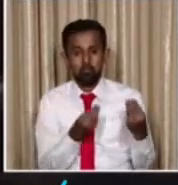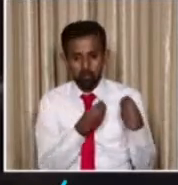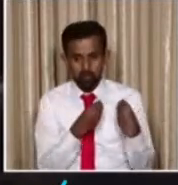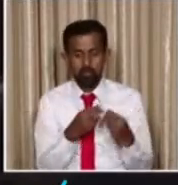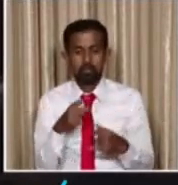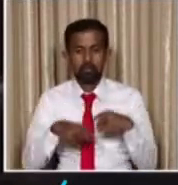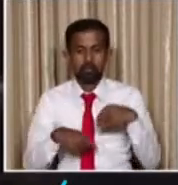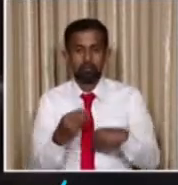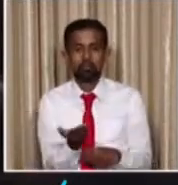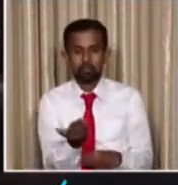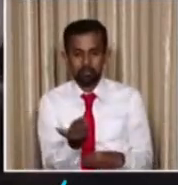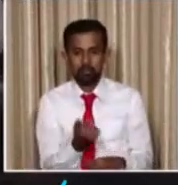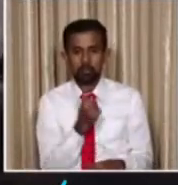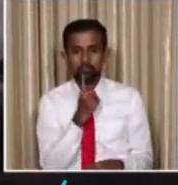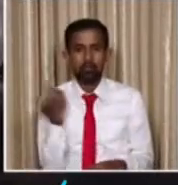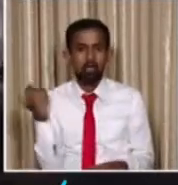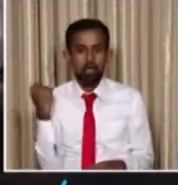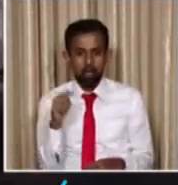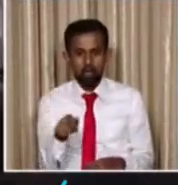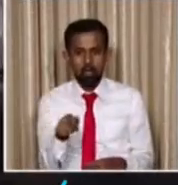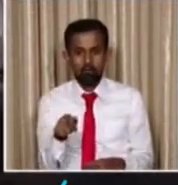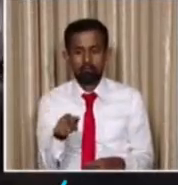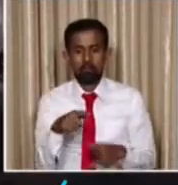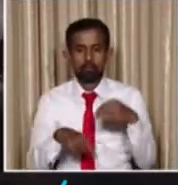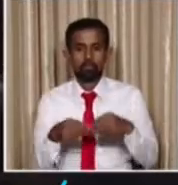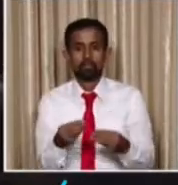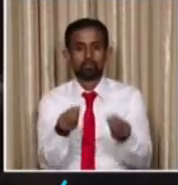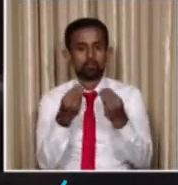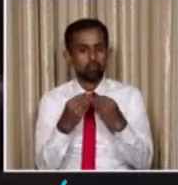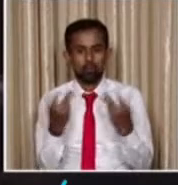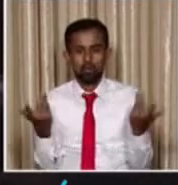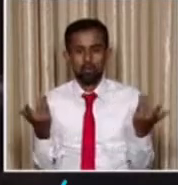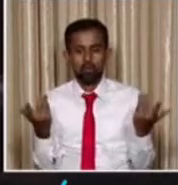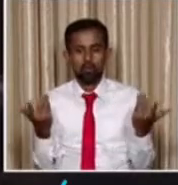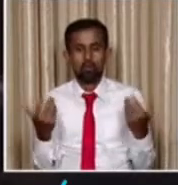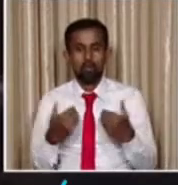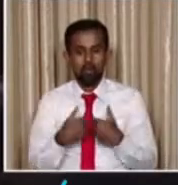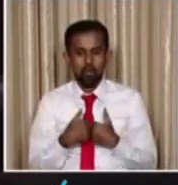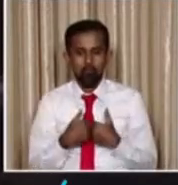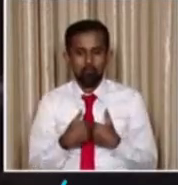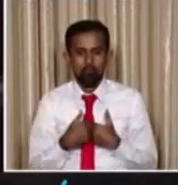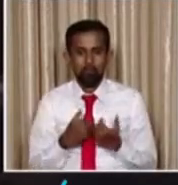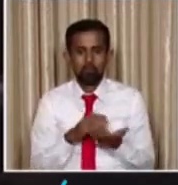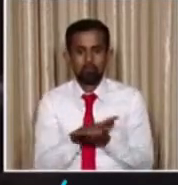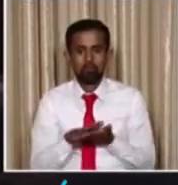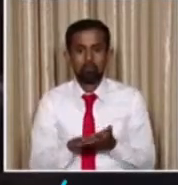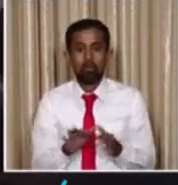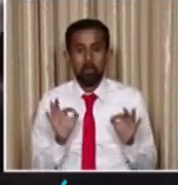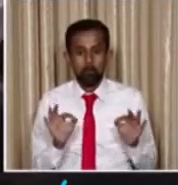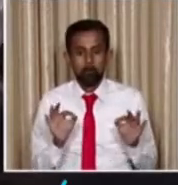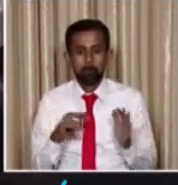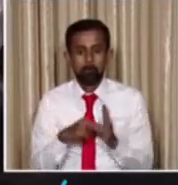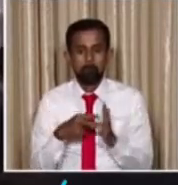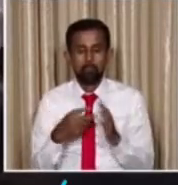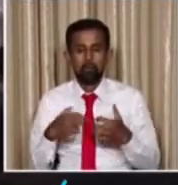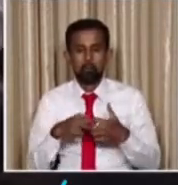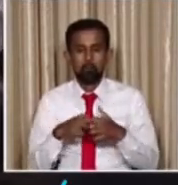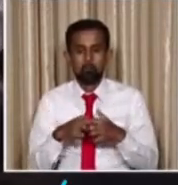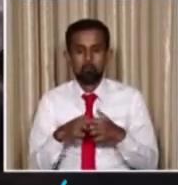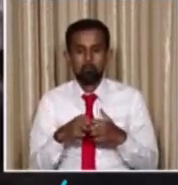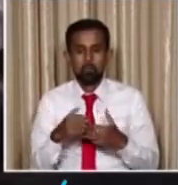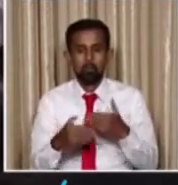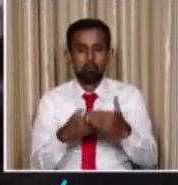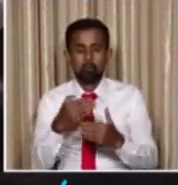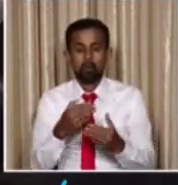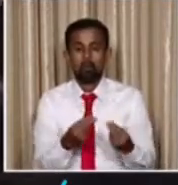ඉල්ලුවේ ඒ ඡන්දෙ ඉදිරිපත් උනේ ඒ වෙලාවේ ඡන්දෙ දුන්නේ නැහැ ඒ නිසා අපි සූදානම් මේ ආර්ථික අර්බුදයේ පියමන් කිරීම සඳහා